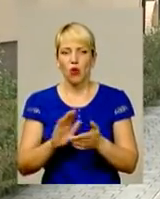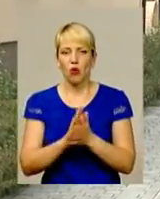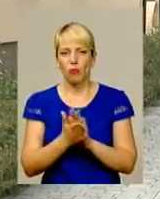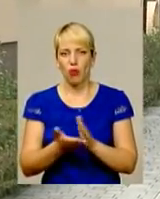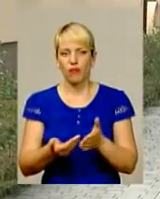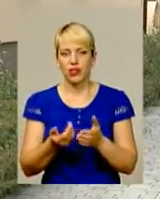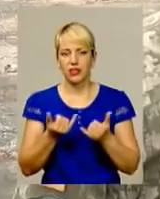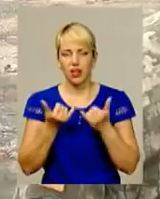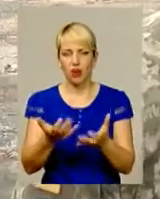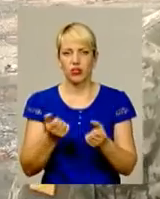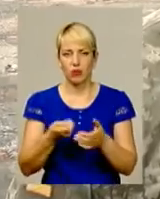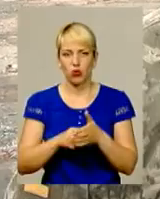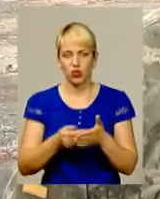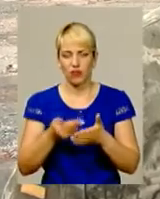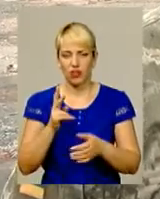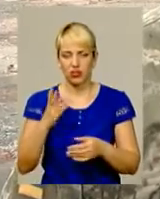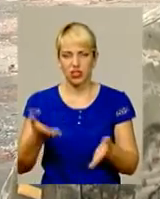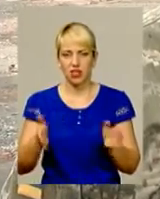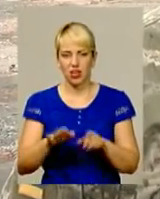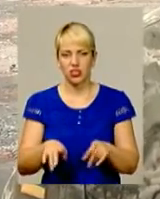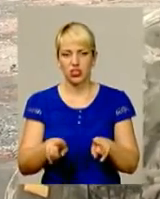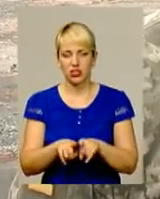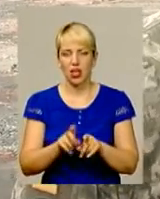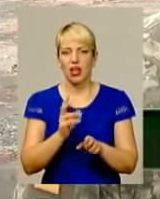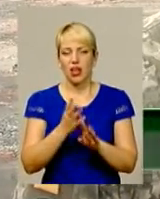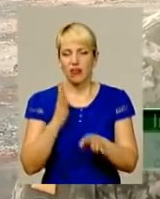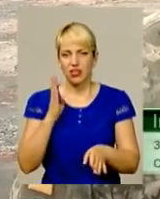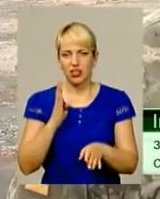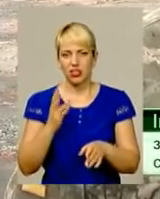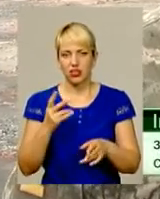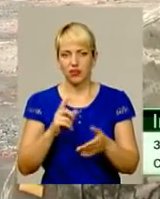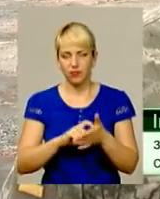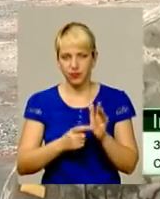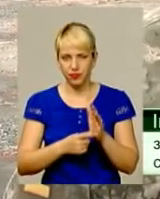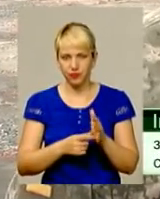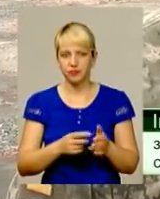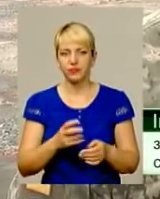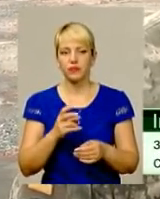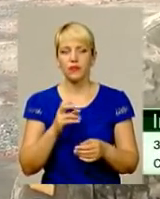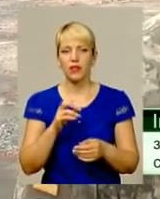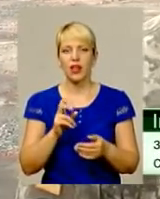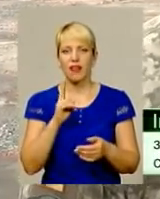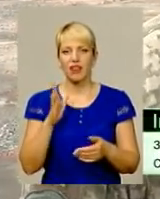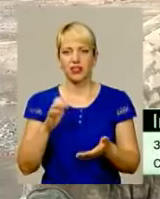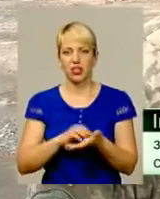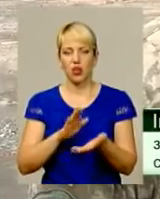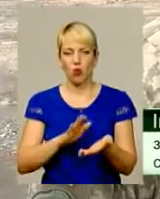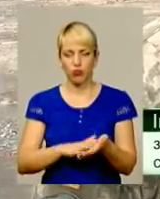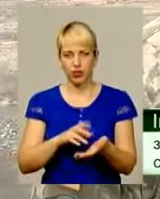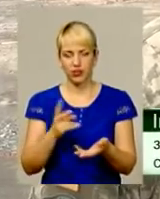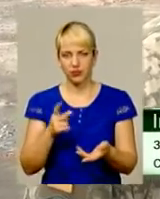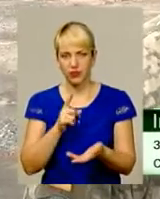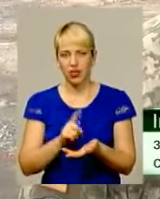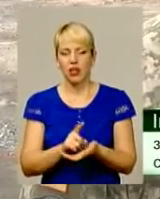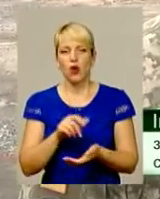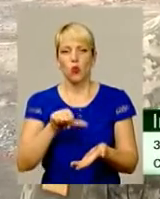залишаються незмінними. Перебування на квартирній черзі або на квартирному обліку,